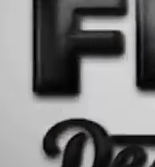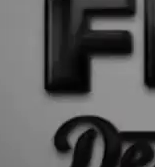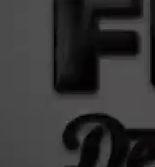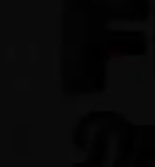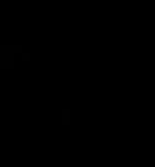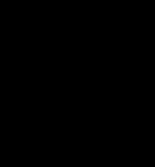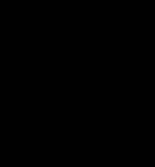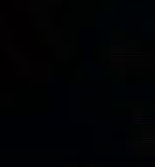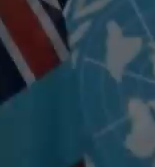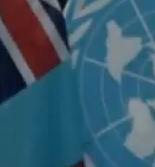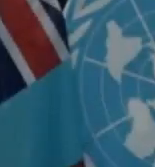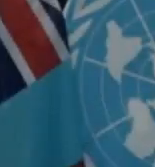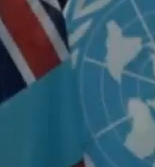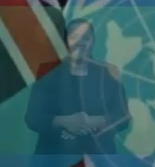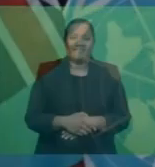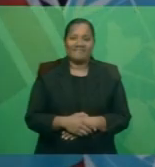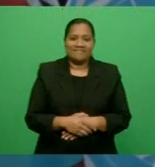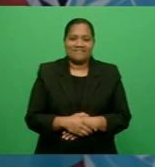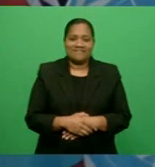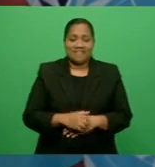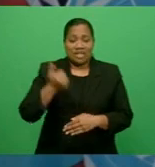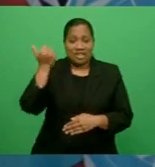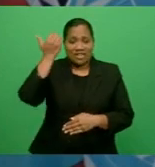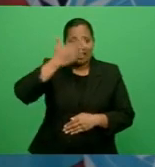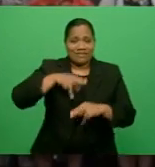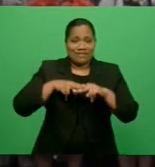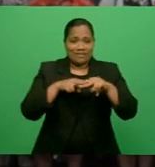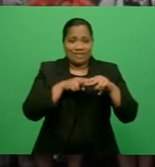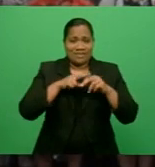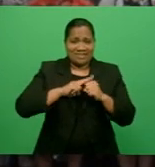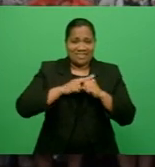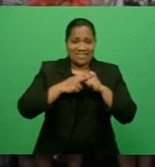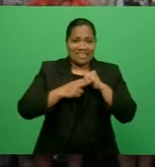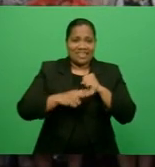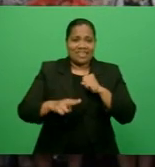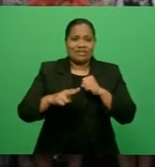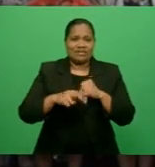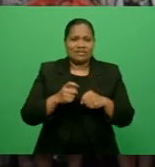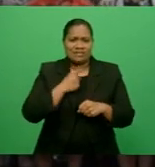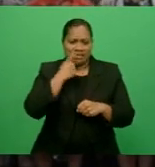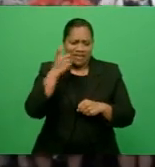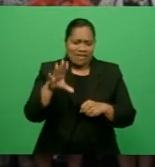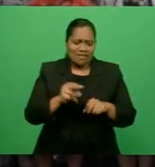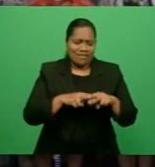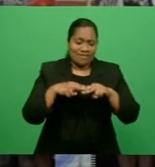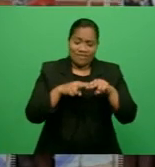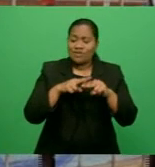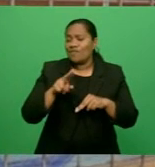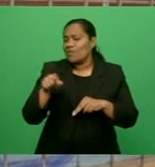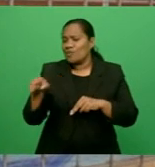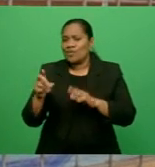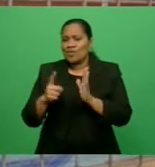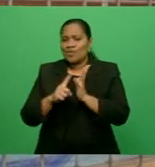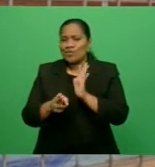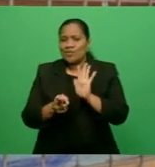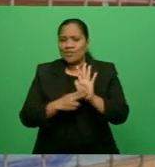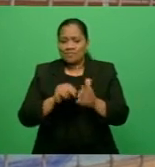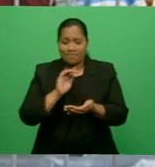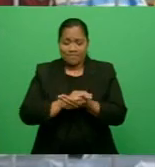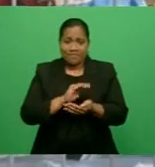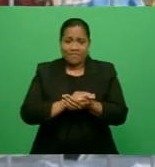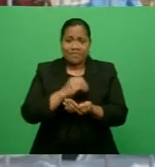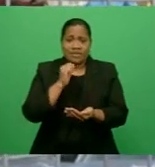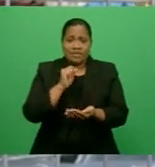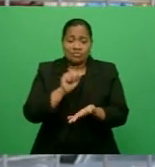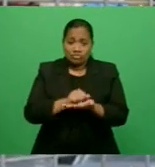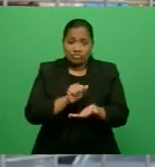2 देश की धड़कन। Good evening, Fiji. In this bulletin, genuine care from Fiji for UN. Kava shops warned